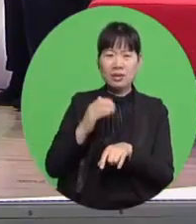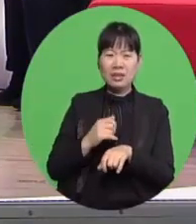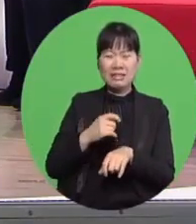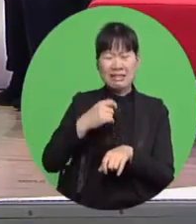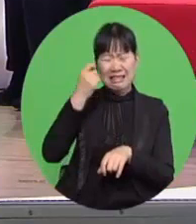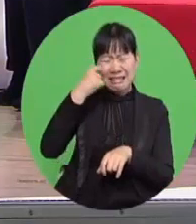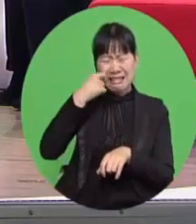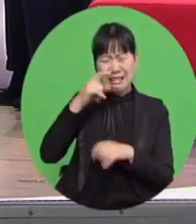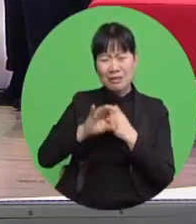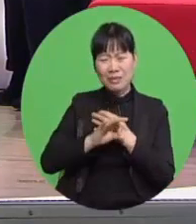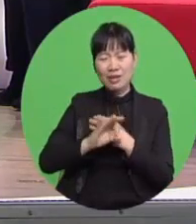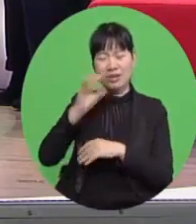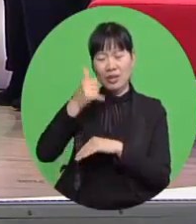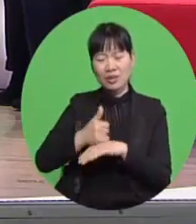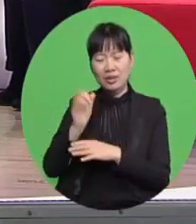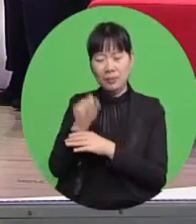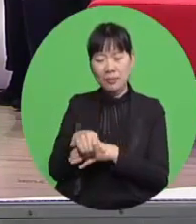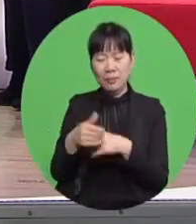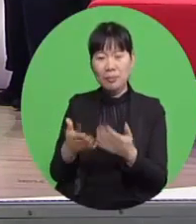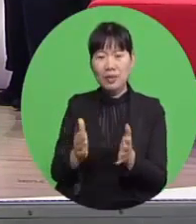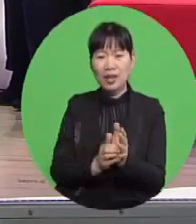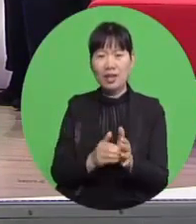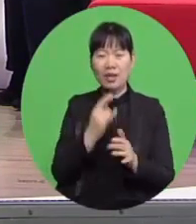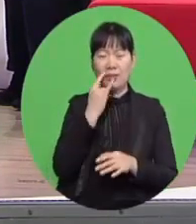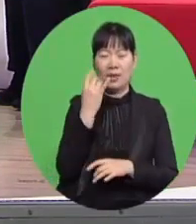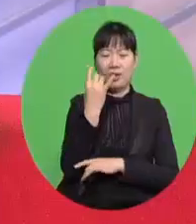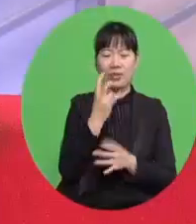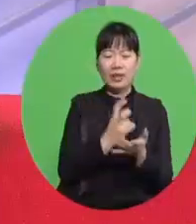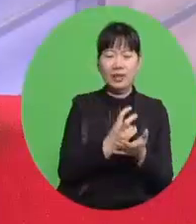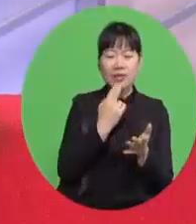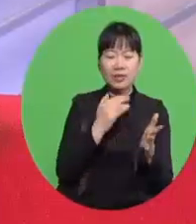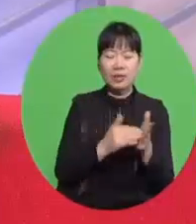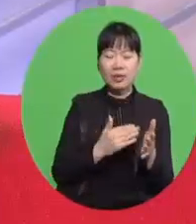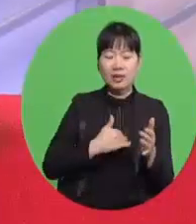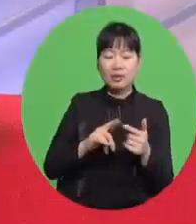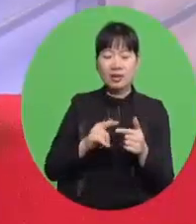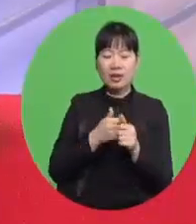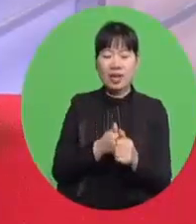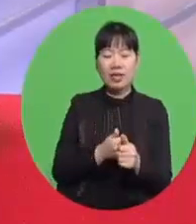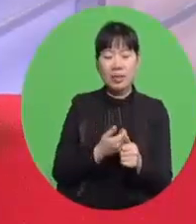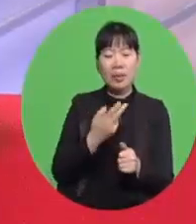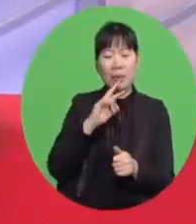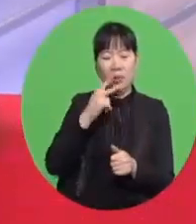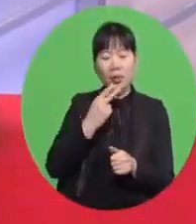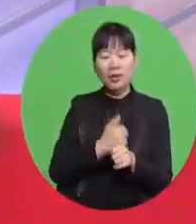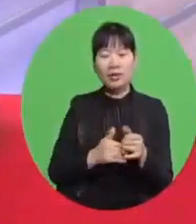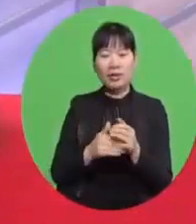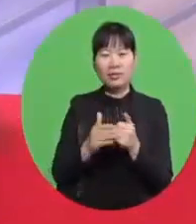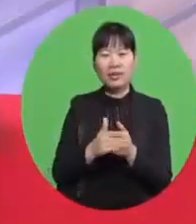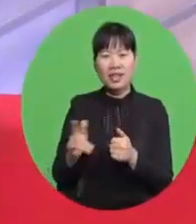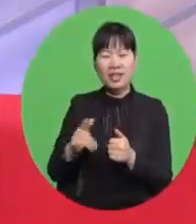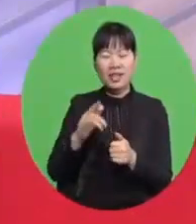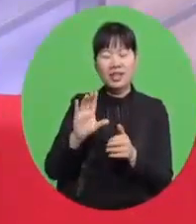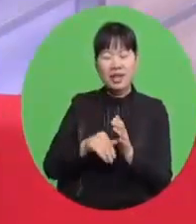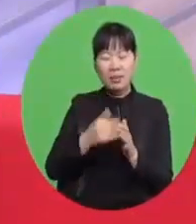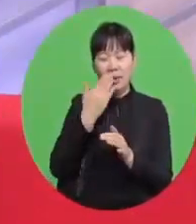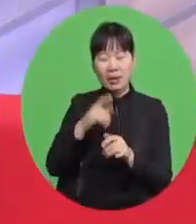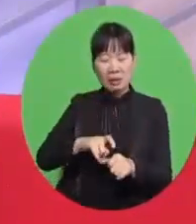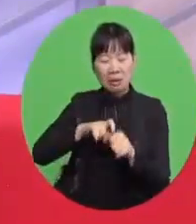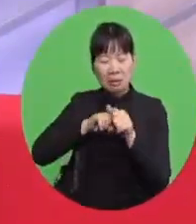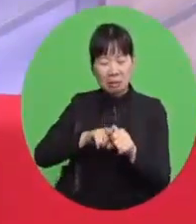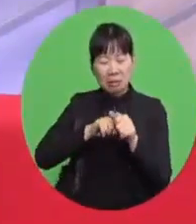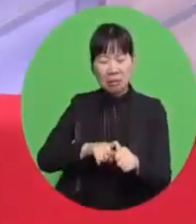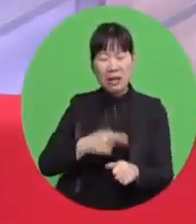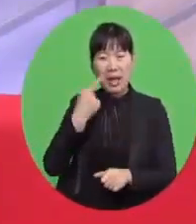되면은 네. 아 이게 이 엄마는 어떤 원칙과 규칙이 있는 게 아니라 기분에 따라서 왔다 갔다 하니까 내가 한번 될 때까지 좀 한번 이렇게 좀 건드려